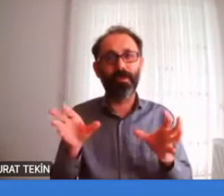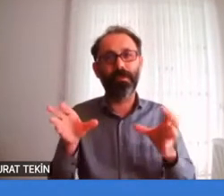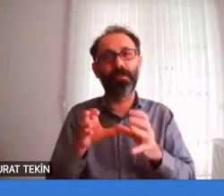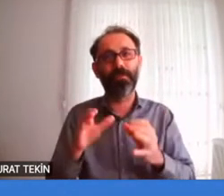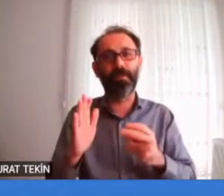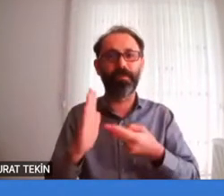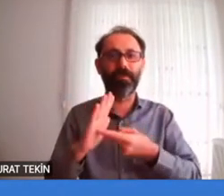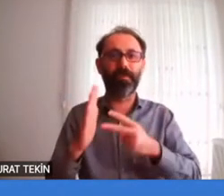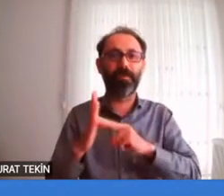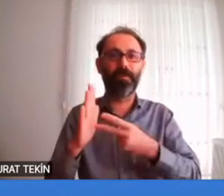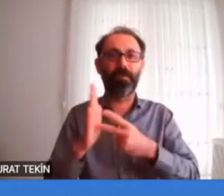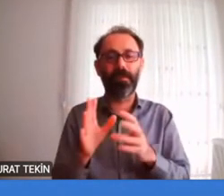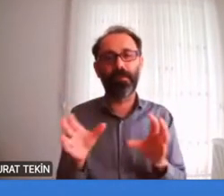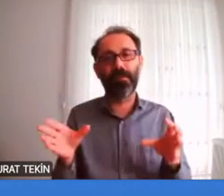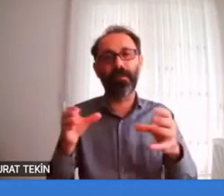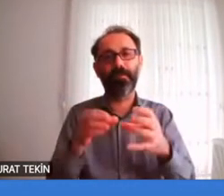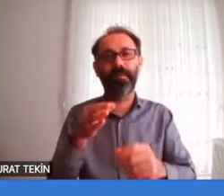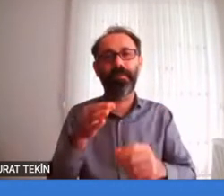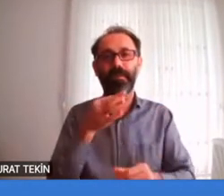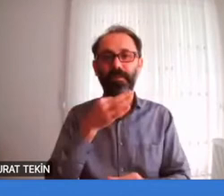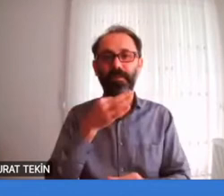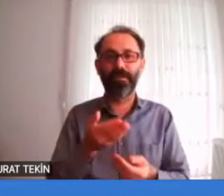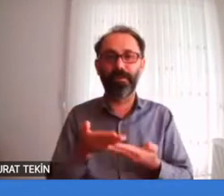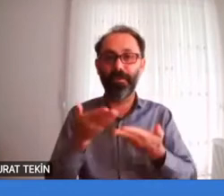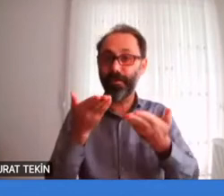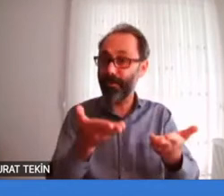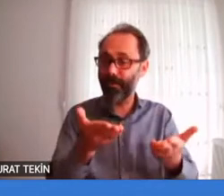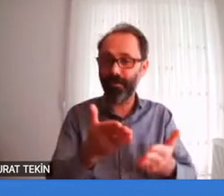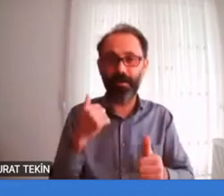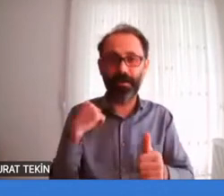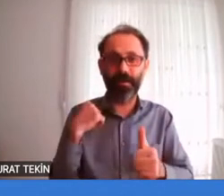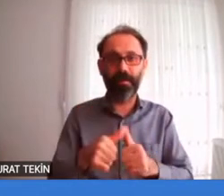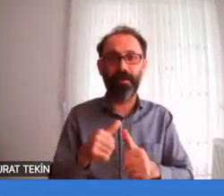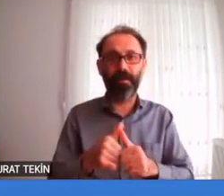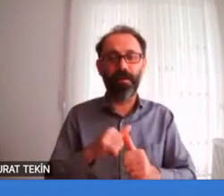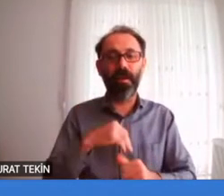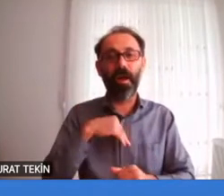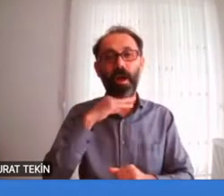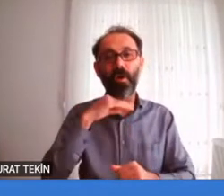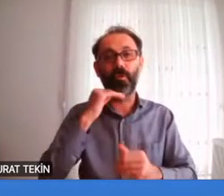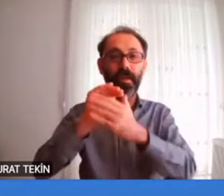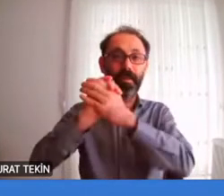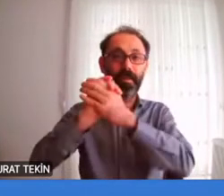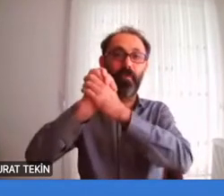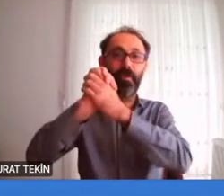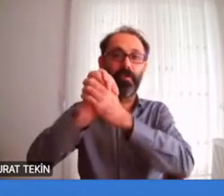teknik ekibe teşekkürlerimi sunuyorum tekrar. Avrupa Şampiyonası'nda da